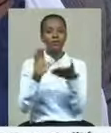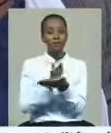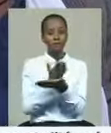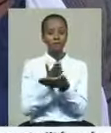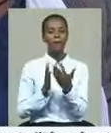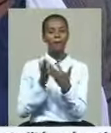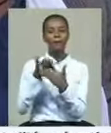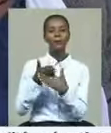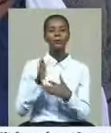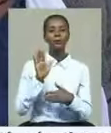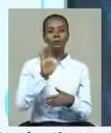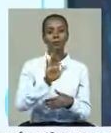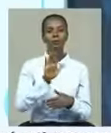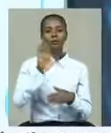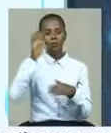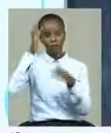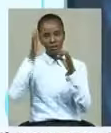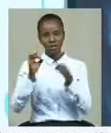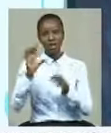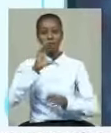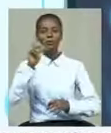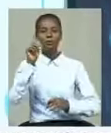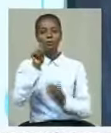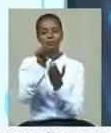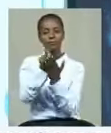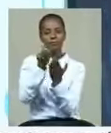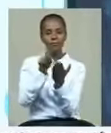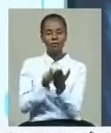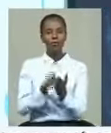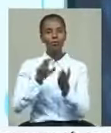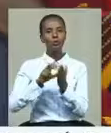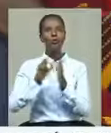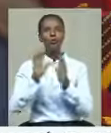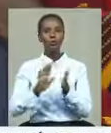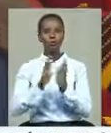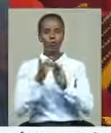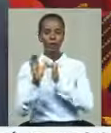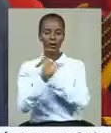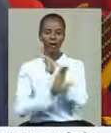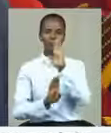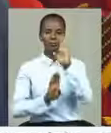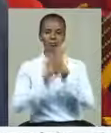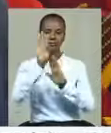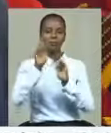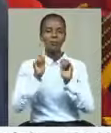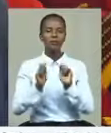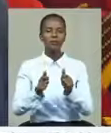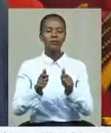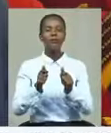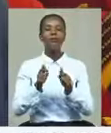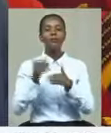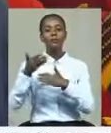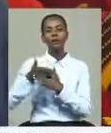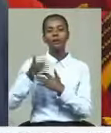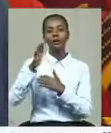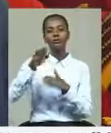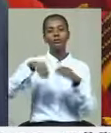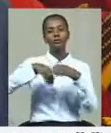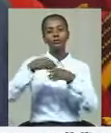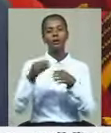ተሳታፊዎችም በበኩላቸው የወሳኝ ኩነቶችን ምዝገባ ውጤታማ እንዲሆኑ የሀገሪቱን እድገት ለማፋጠን የበኩላቸውን